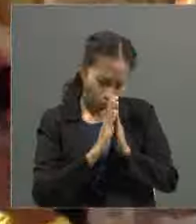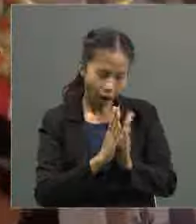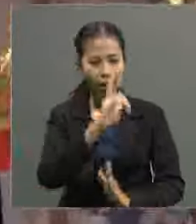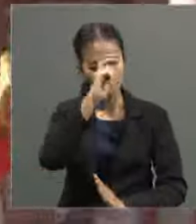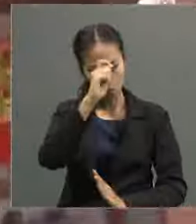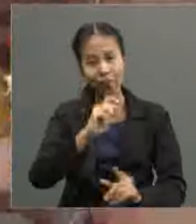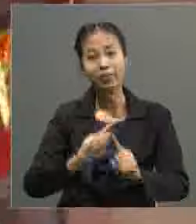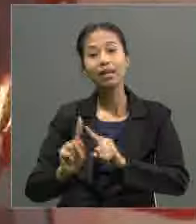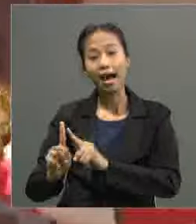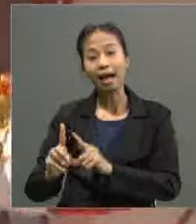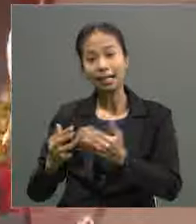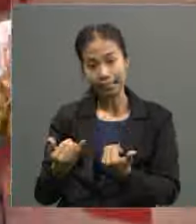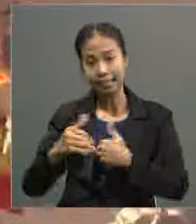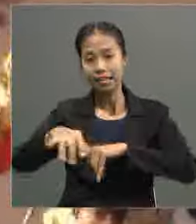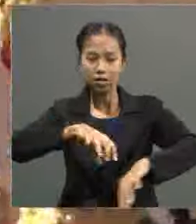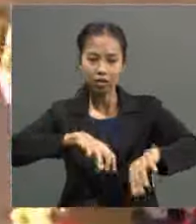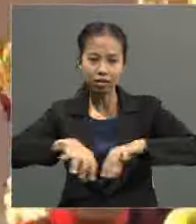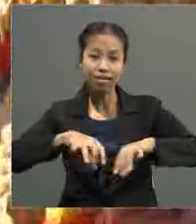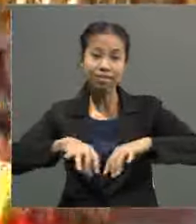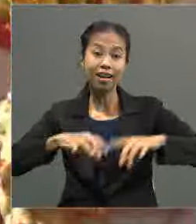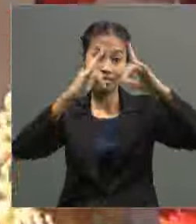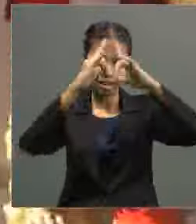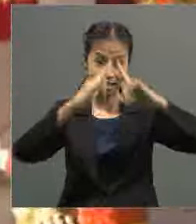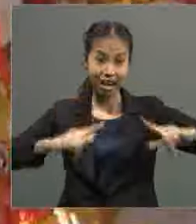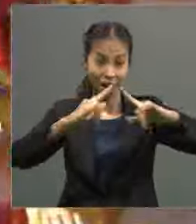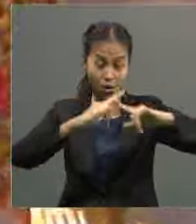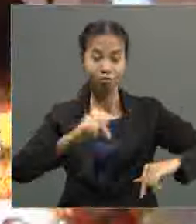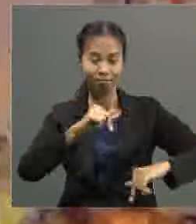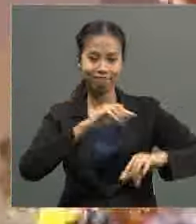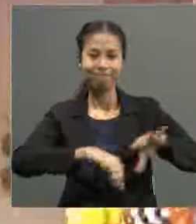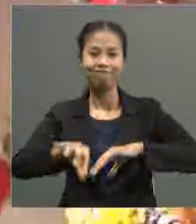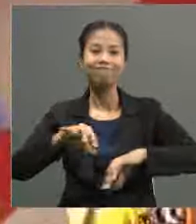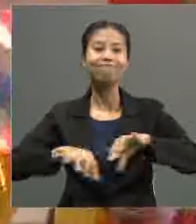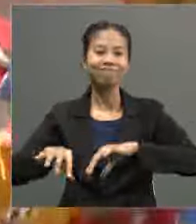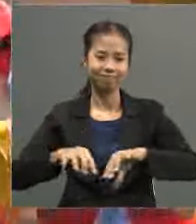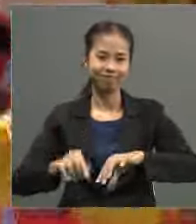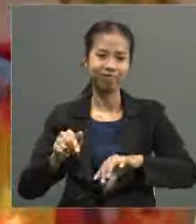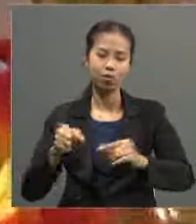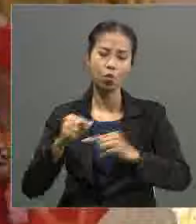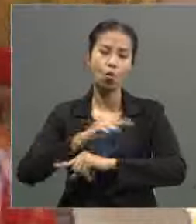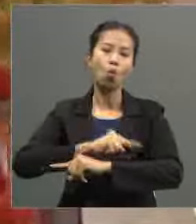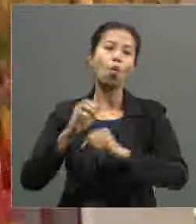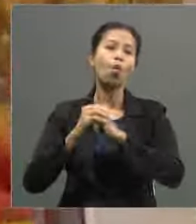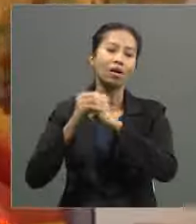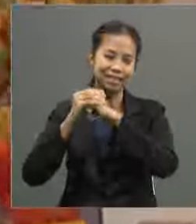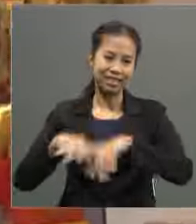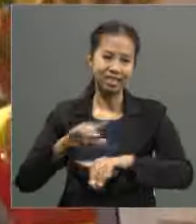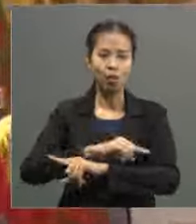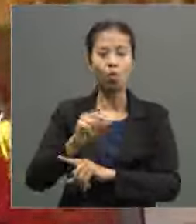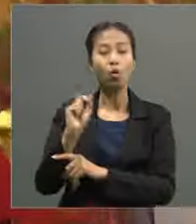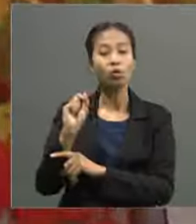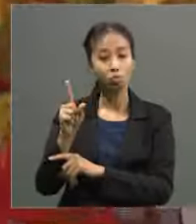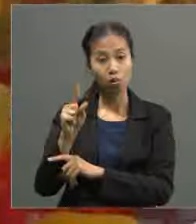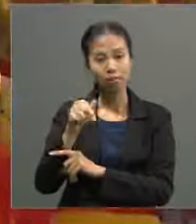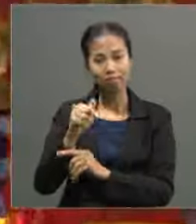พร้อมกำหนดจัดงานศาลเจ้าพ่อกลอูประจำปี 2560 7ในงานเทศกาลตรุษจีนในวันศุกร์ที่ 9กุมภาพันธ์นี้เป็นวัน